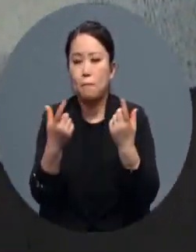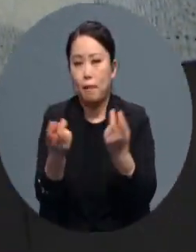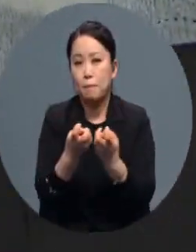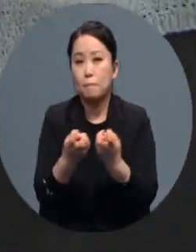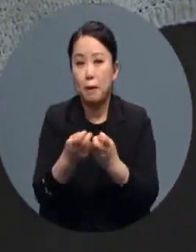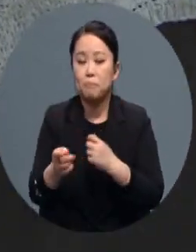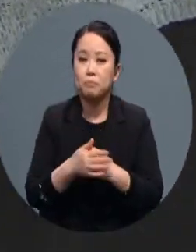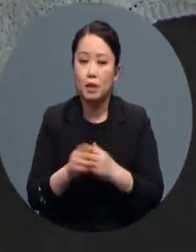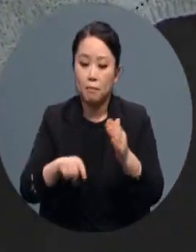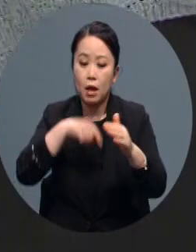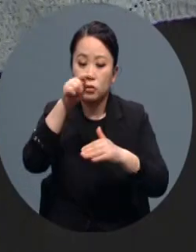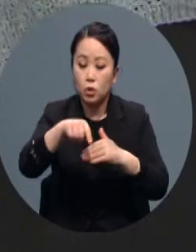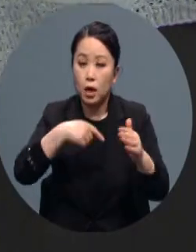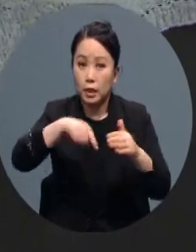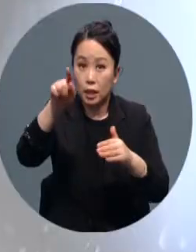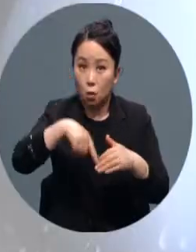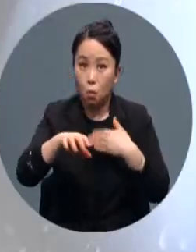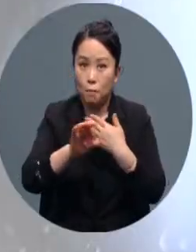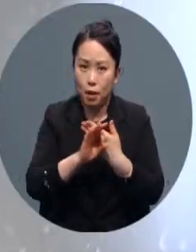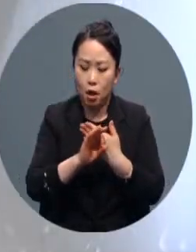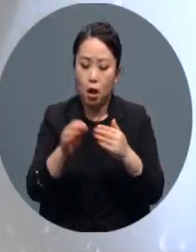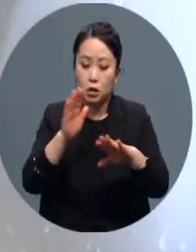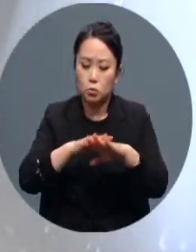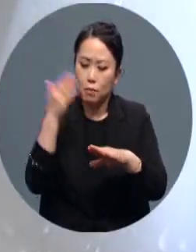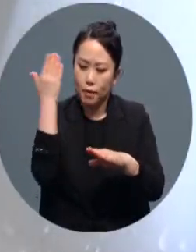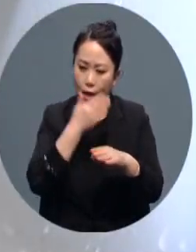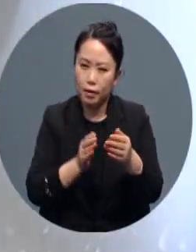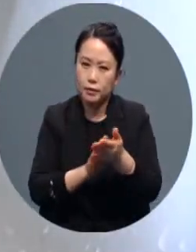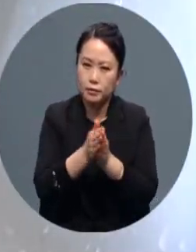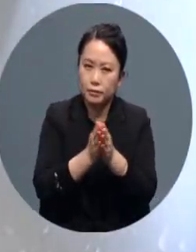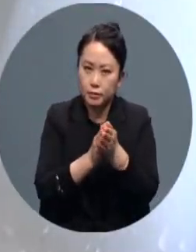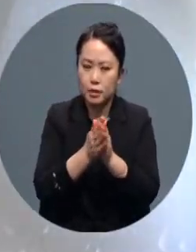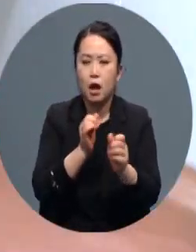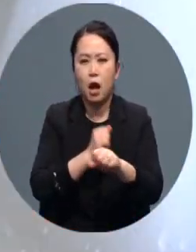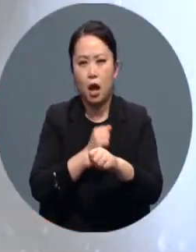씻기 등 개인 위생에 신경 써줄 것을 당부하고 있습니다. MBC 뉴스 조민입니다.